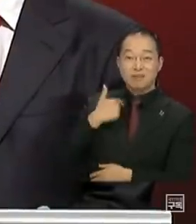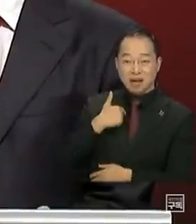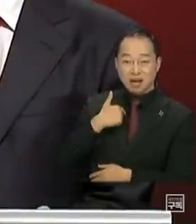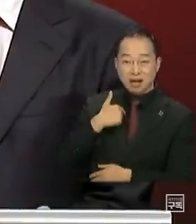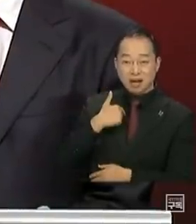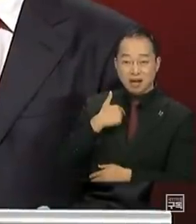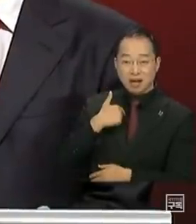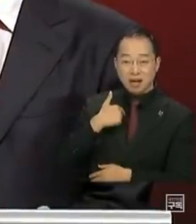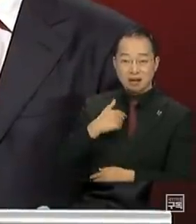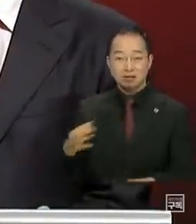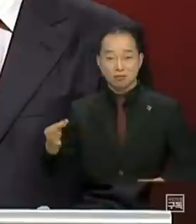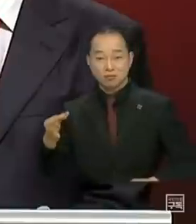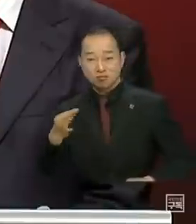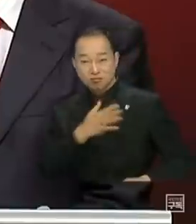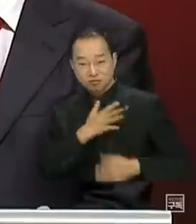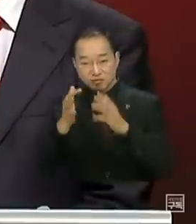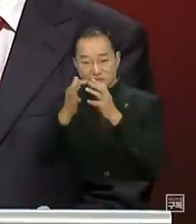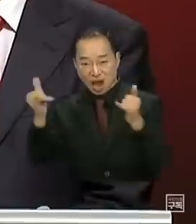부자에게 자유 주고